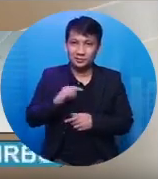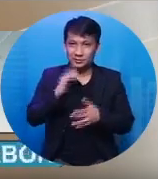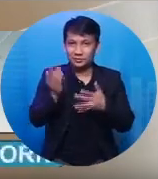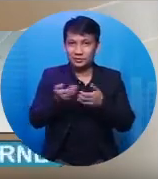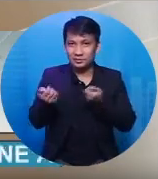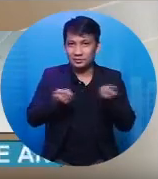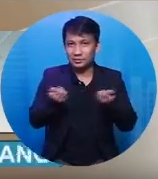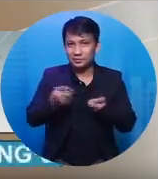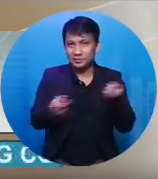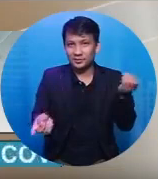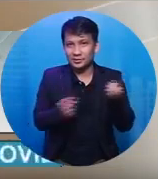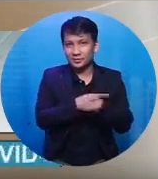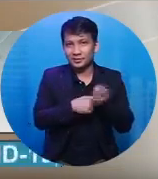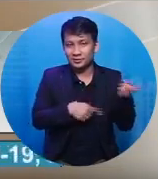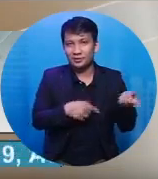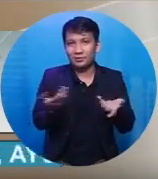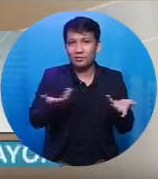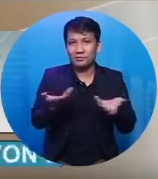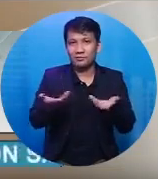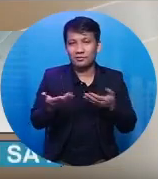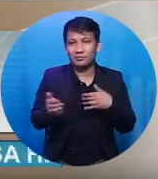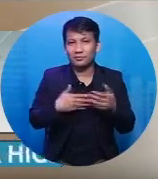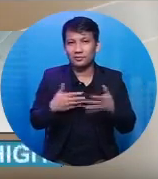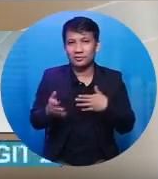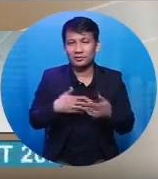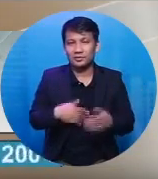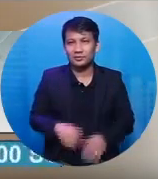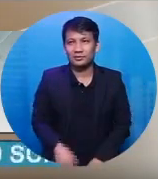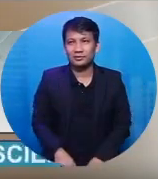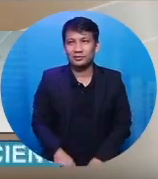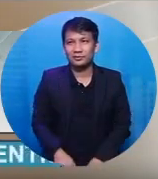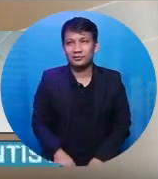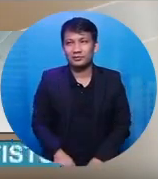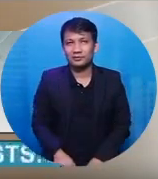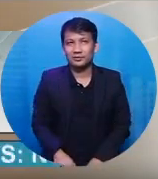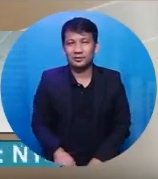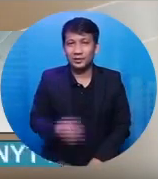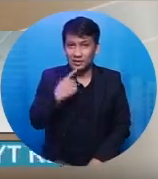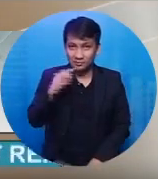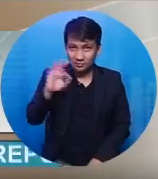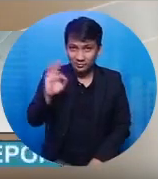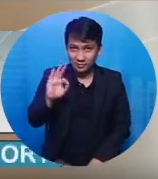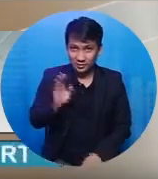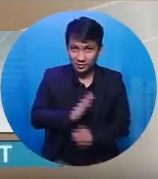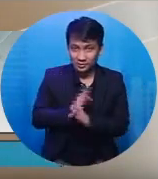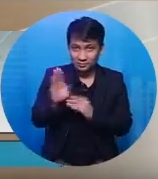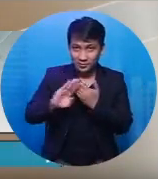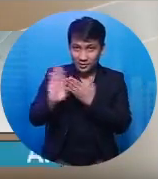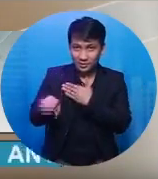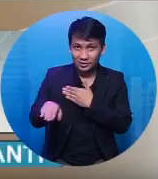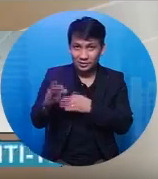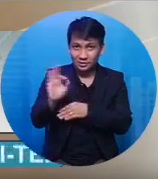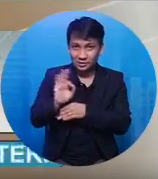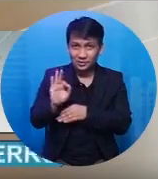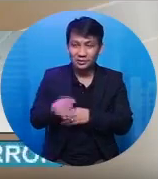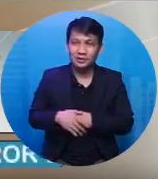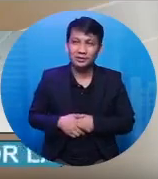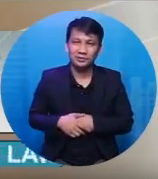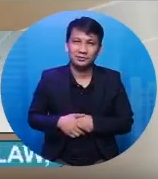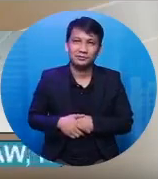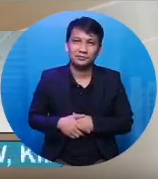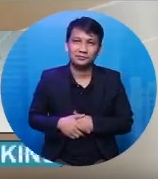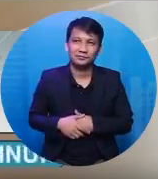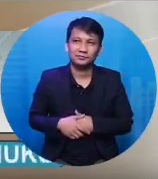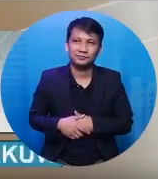admin case para matanggal siya o kung naman parusa, and then criminal case. So, ma'am, Friday, babalik kami sa inyo, ha? Friday. Sige